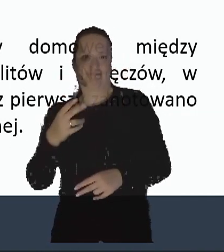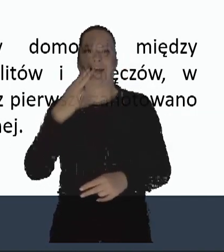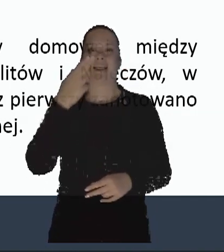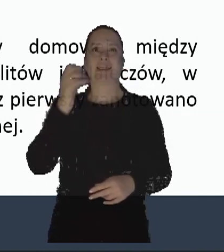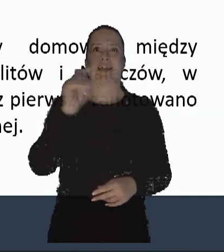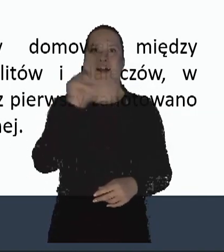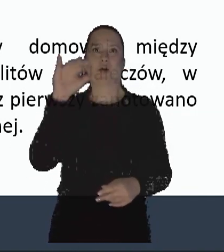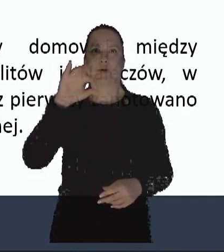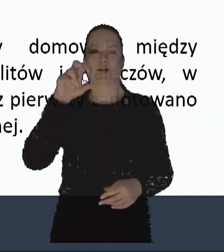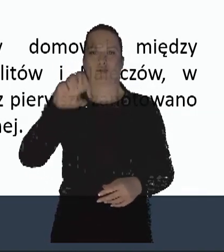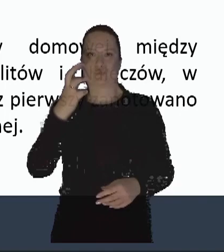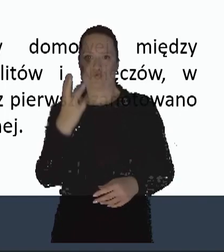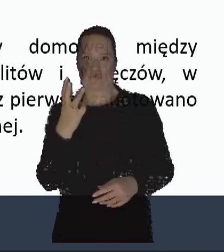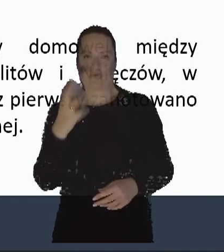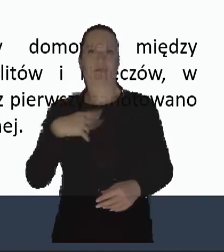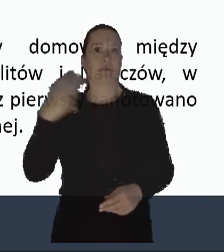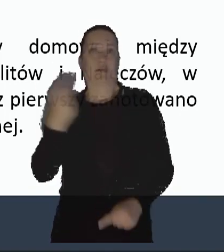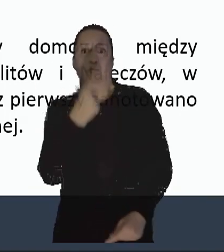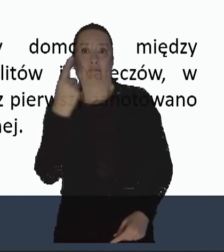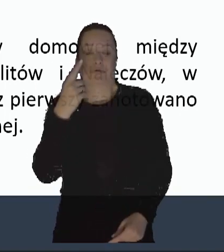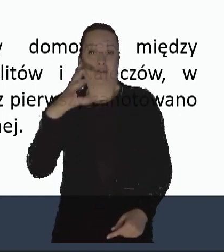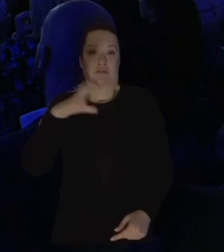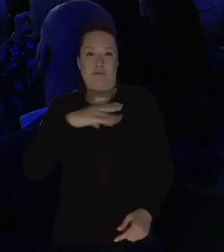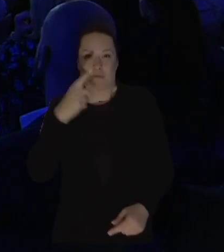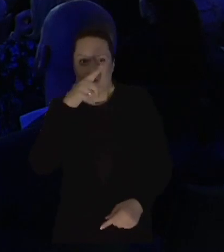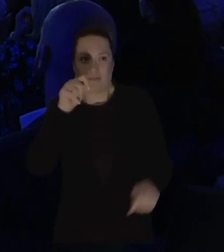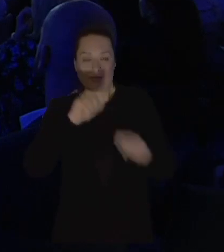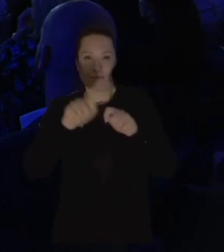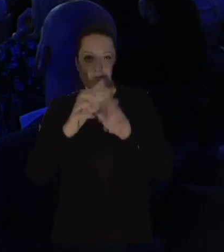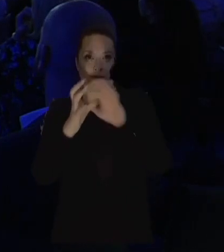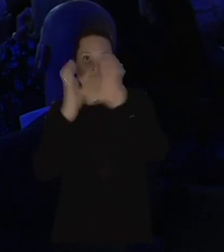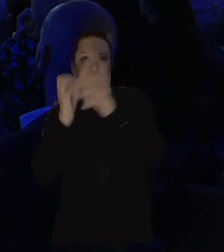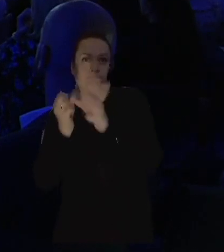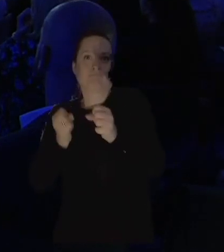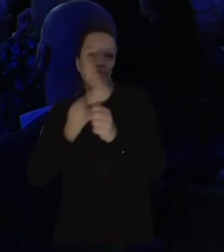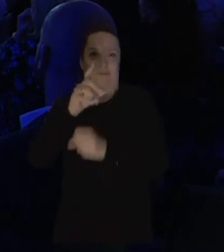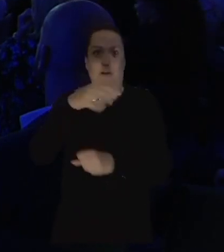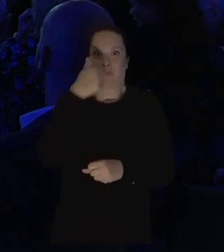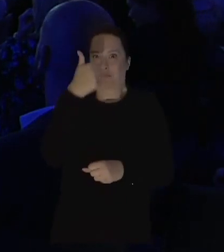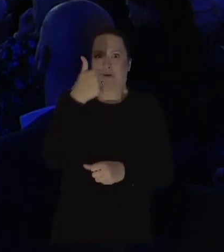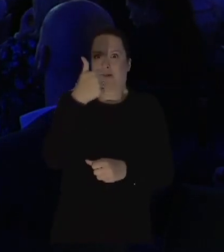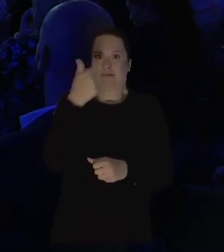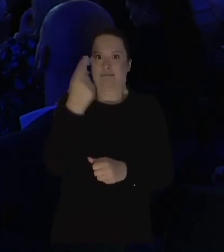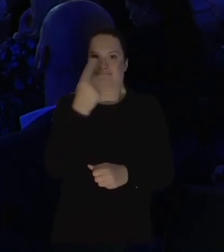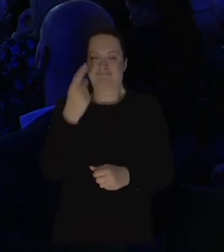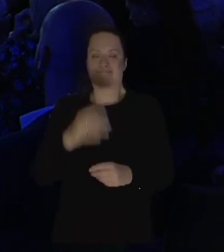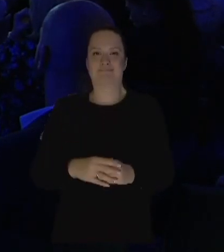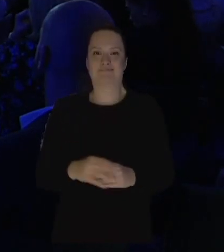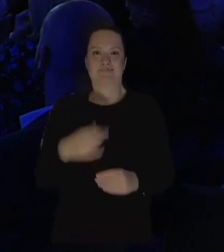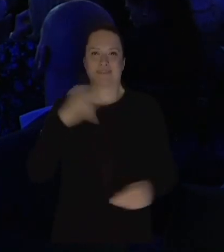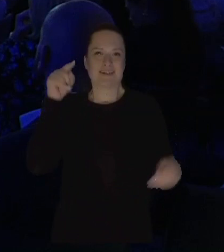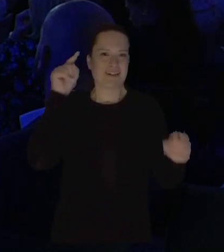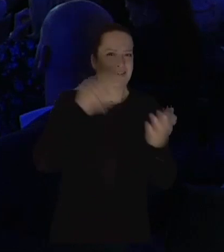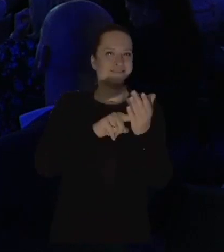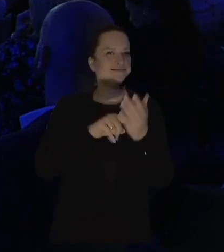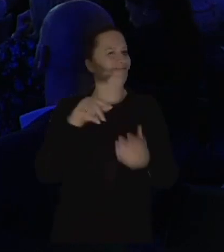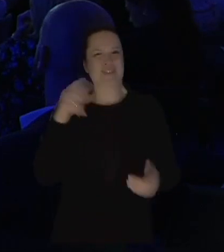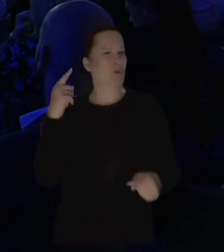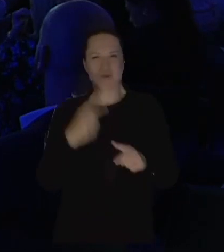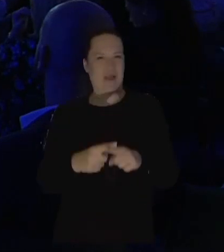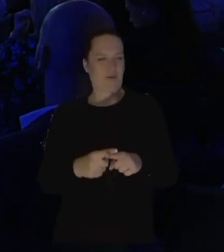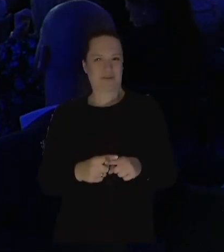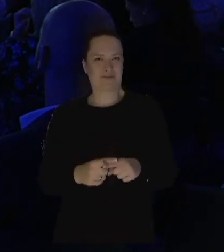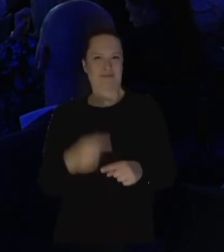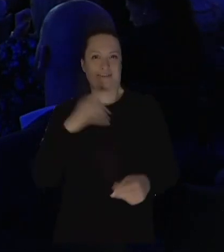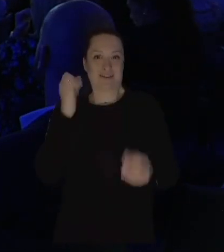1386 roku po raz pierwszy zanotowano użycie broni palnej. Ówczesne armaty były raczej niecelne, jednak wystrzelona